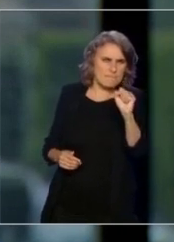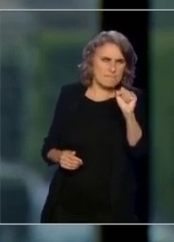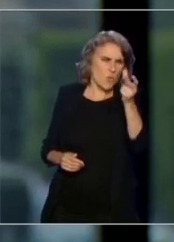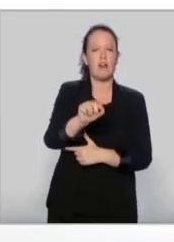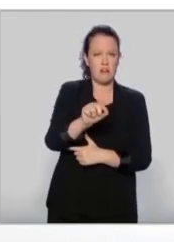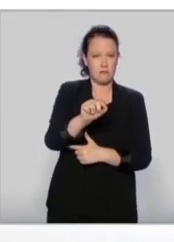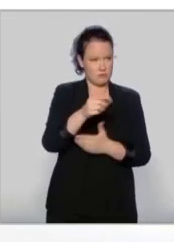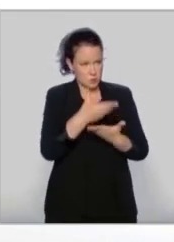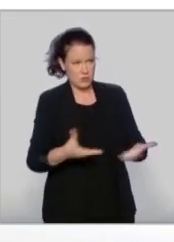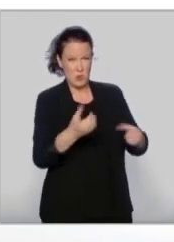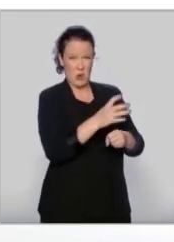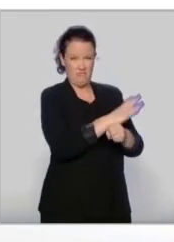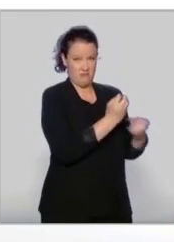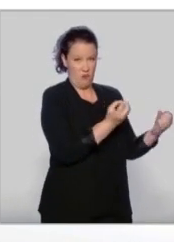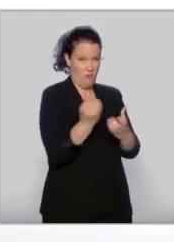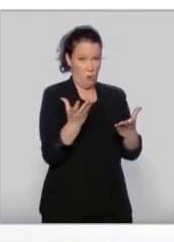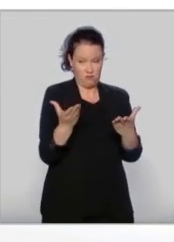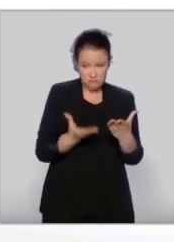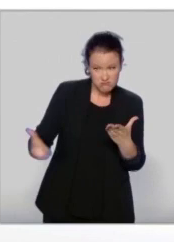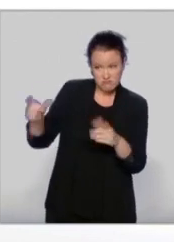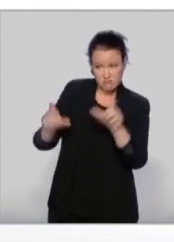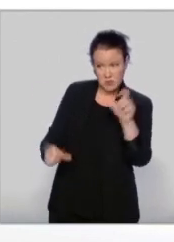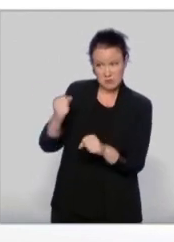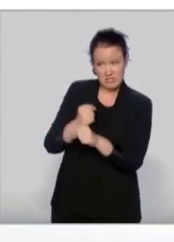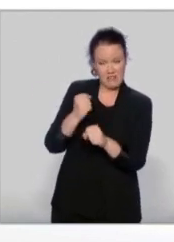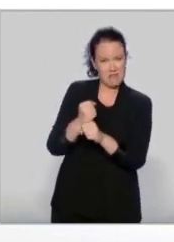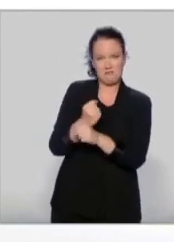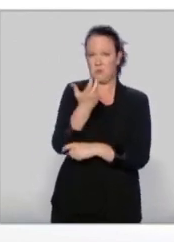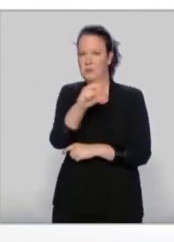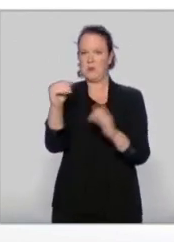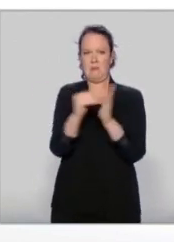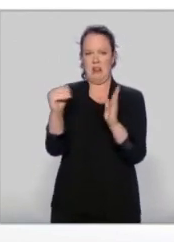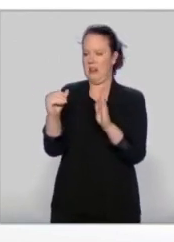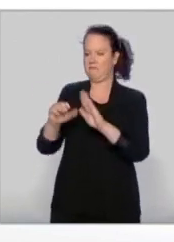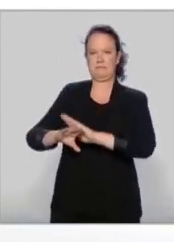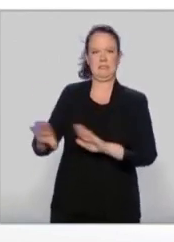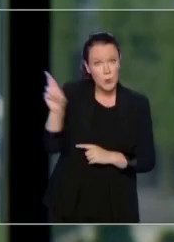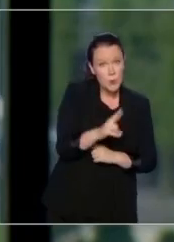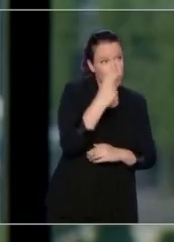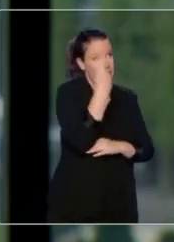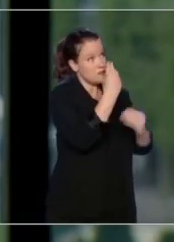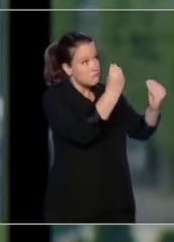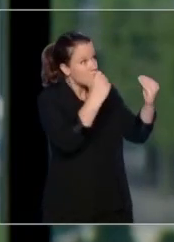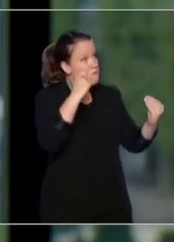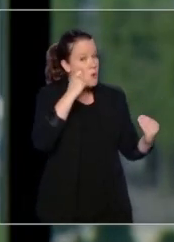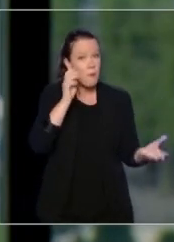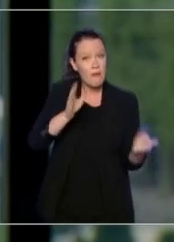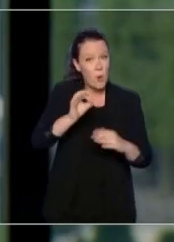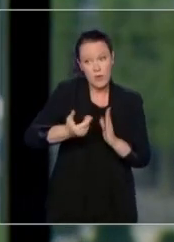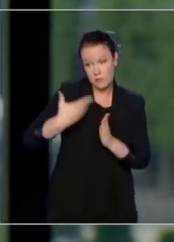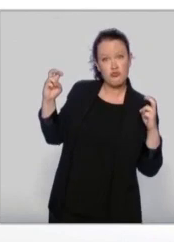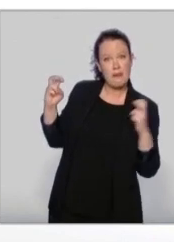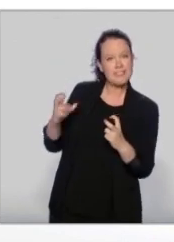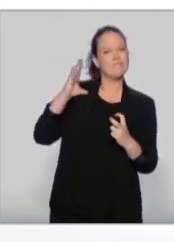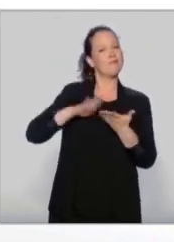Je sais, depuis le début de l'année, nous avons déjà recréé 187 000 virus. Nous pouvons être fiers de